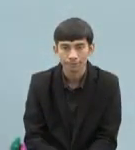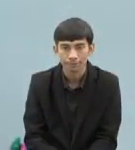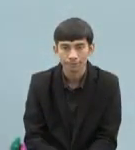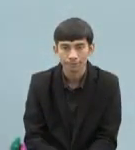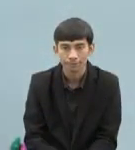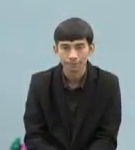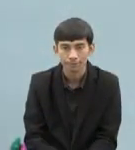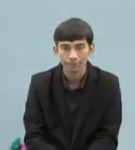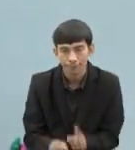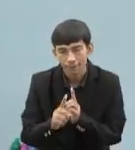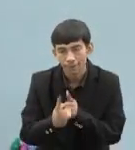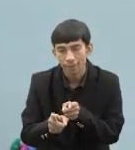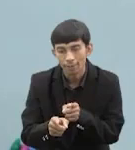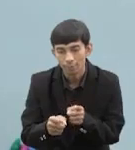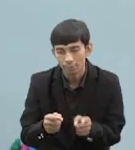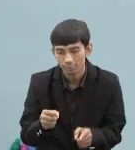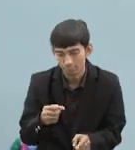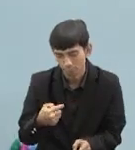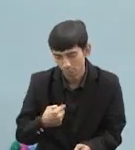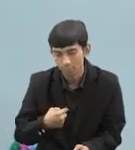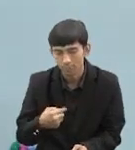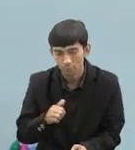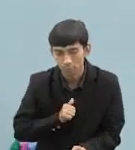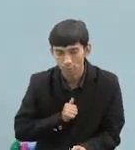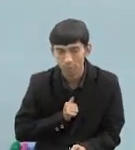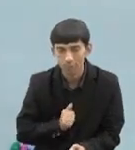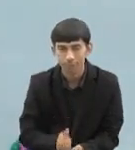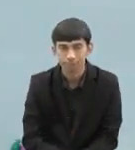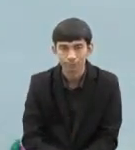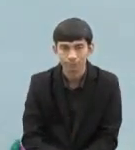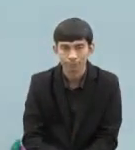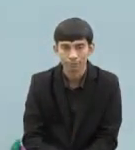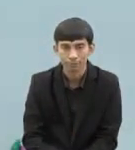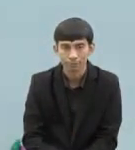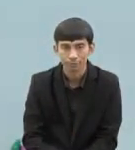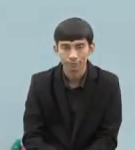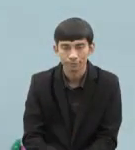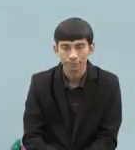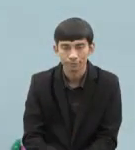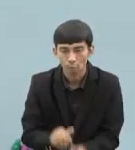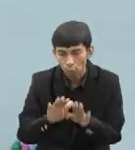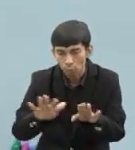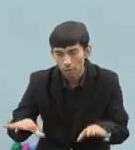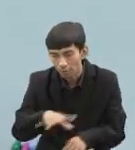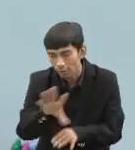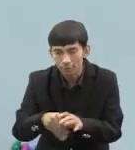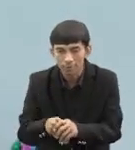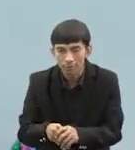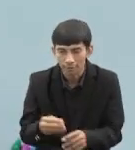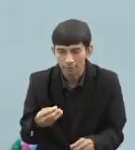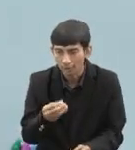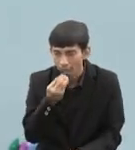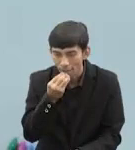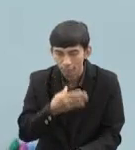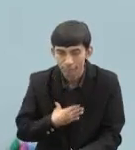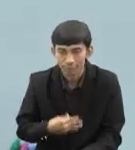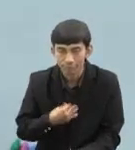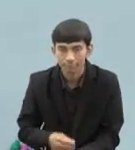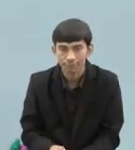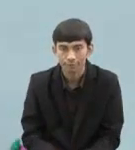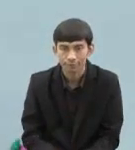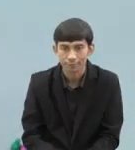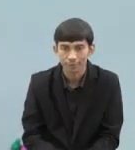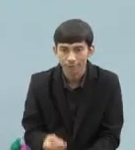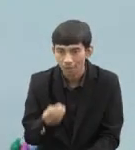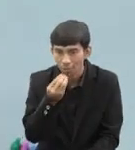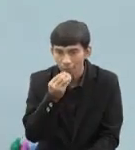Con chia lai con ai bàn ớt con ai nhé con cho chật nhầm ấy u ta ho thả con cho chật nhầm nó